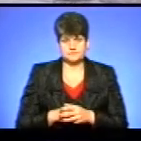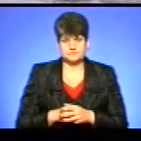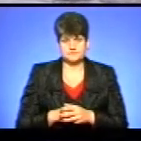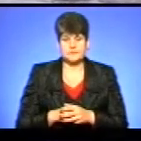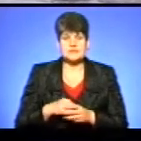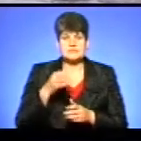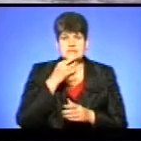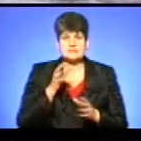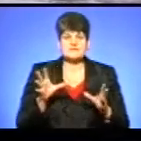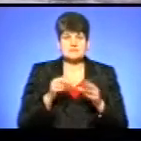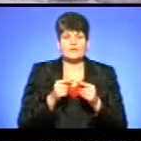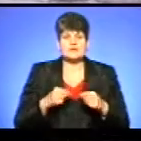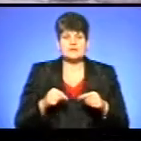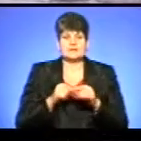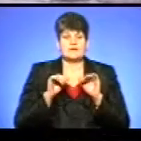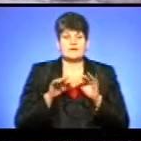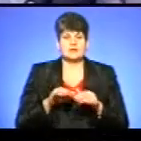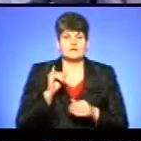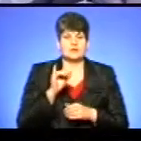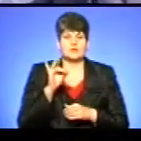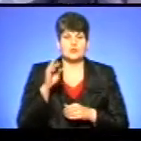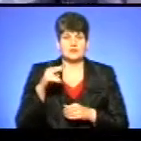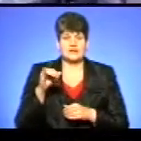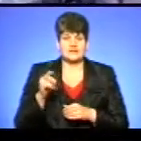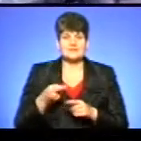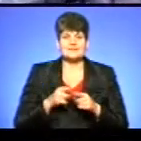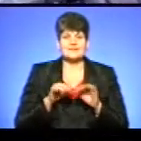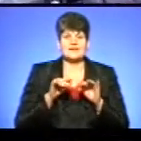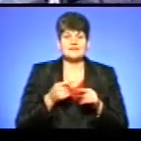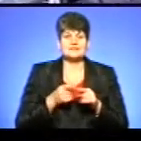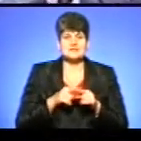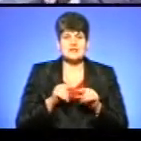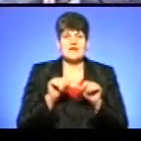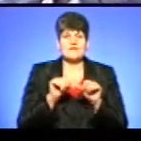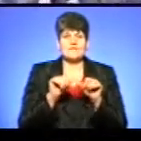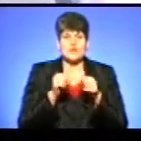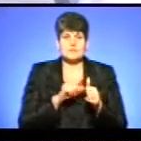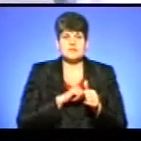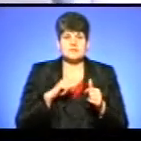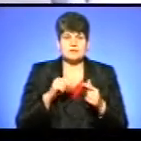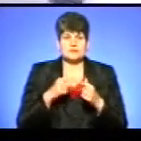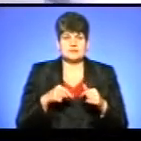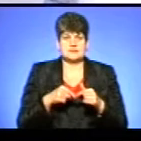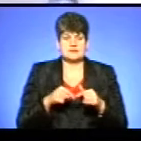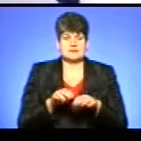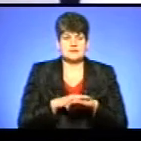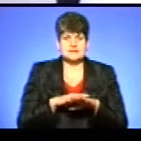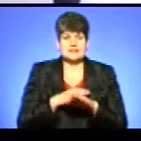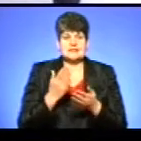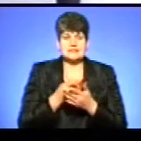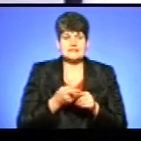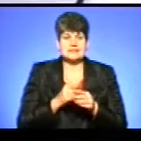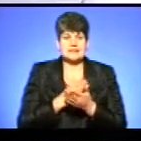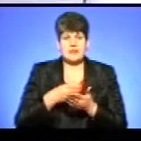Повідомив співорганізатор акції Іван Рудакевич. Ця акція – це є форма самоорганізації населення. Це є підписи під резолюцією,